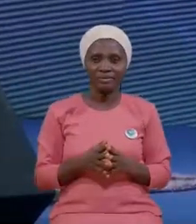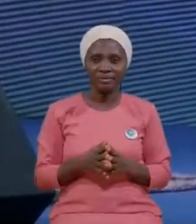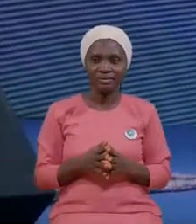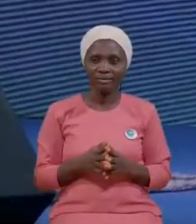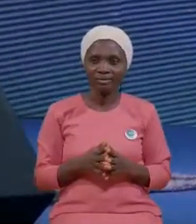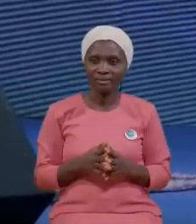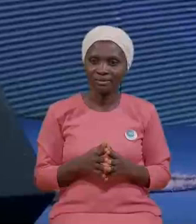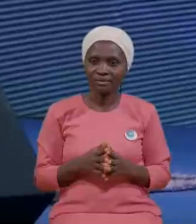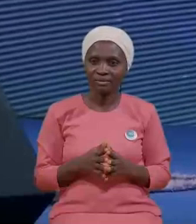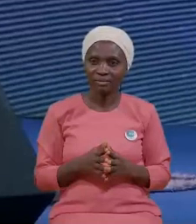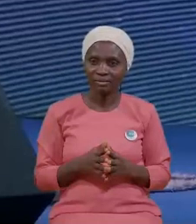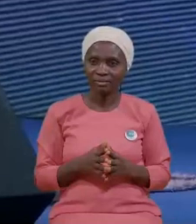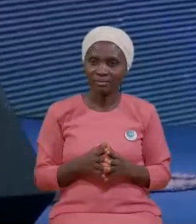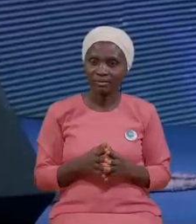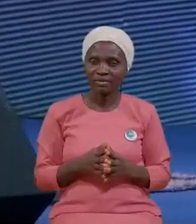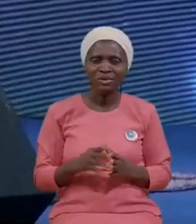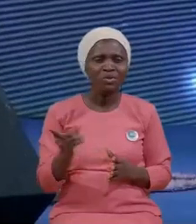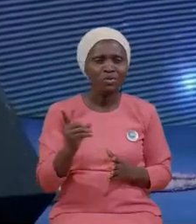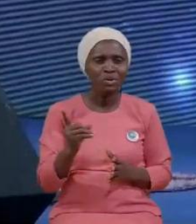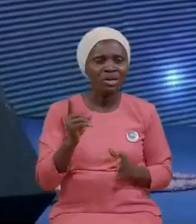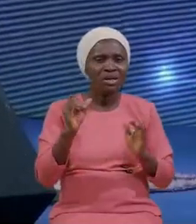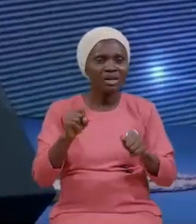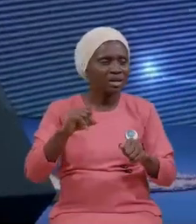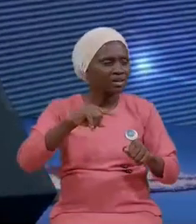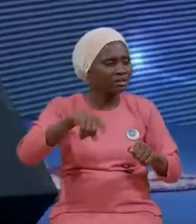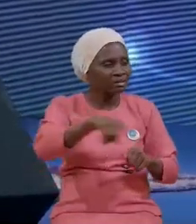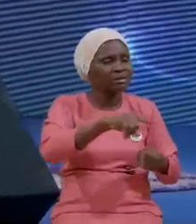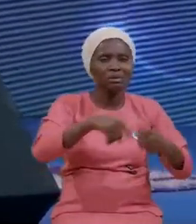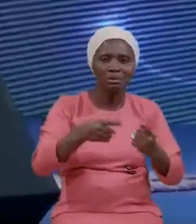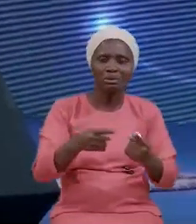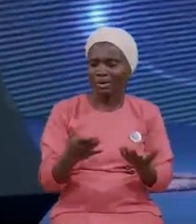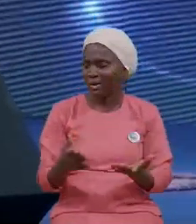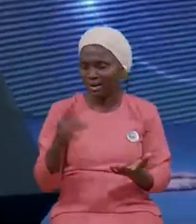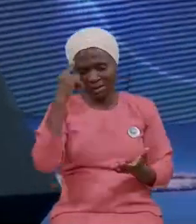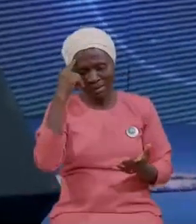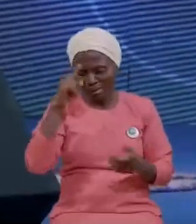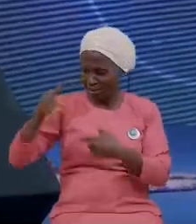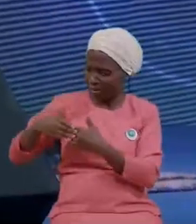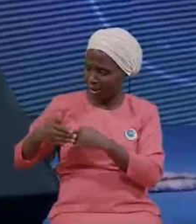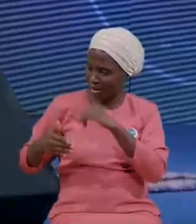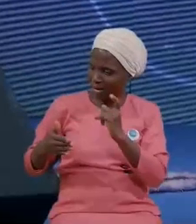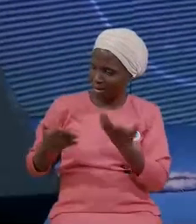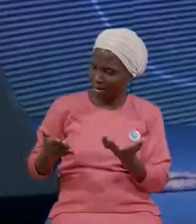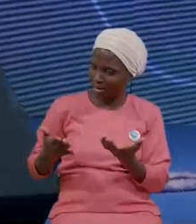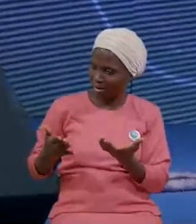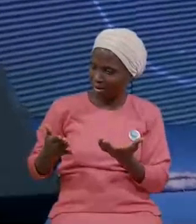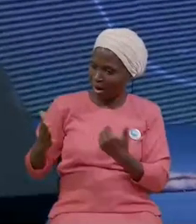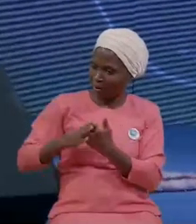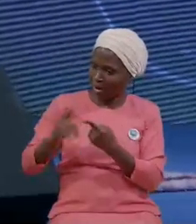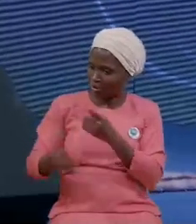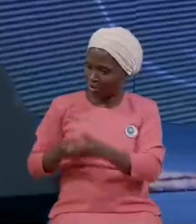Où allons-nous? Où irons-nous? Est-ce qu'il faut faire marche arrière dans le monde, à nos